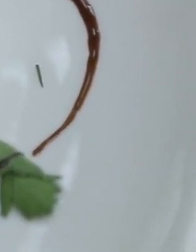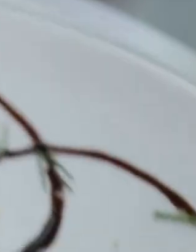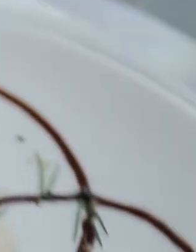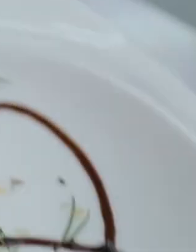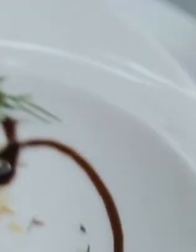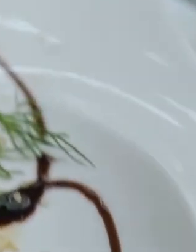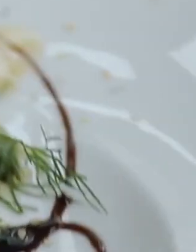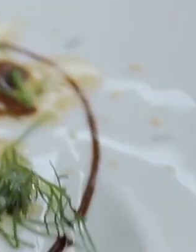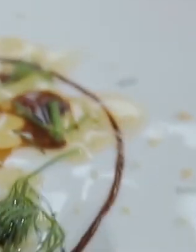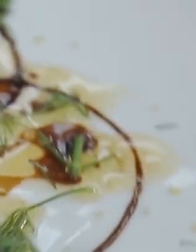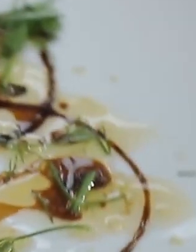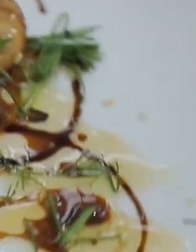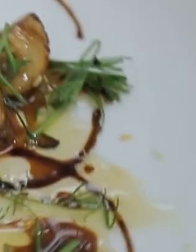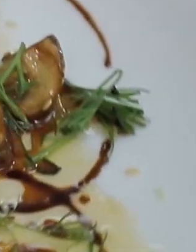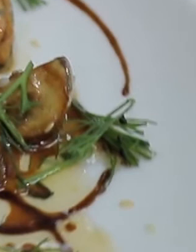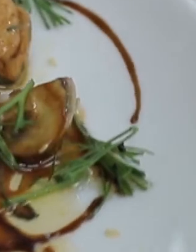и